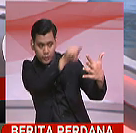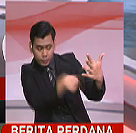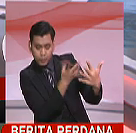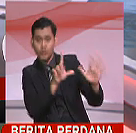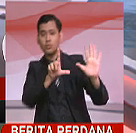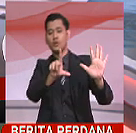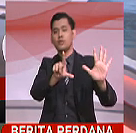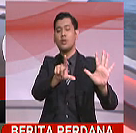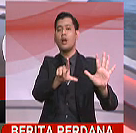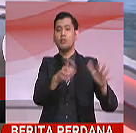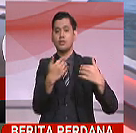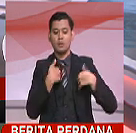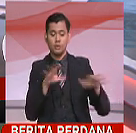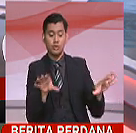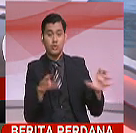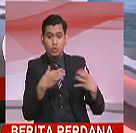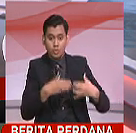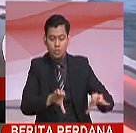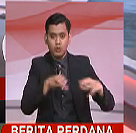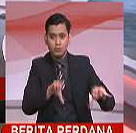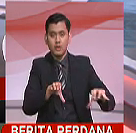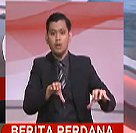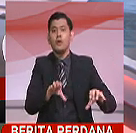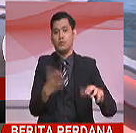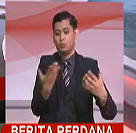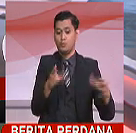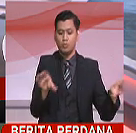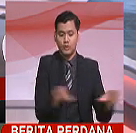tertuduh didakwa melupuskan wang hasil aktiviti haram berjumlah